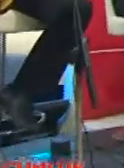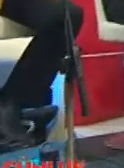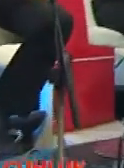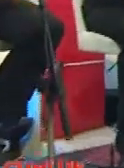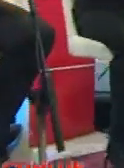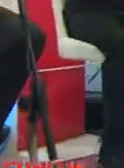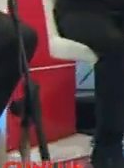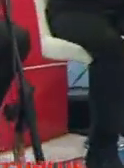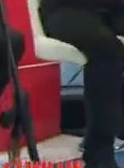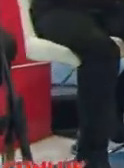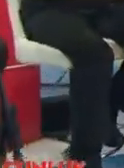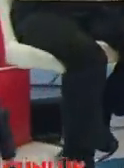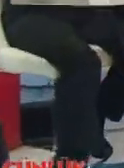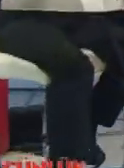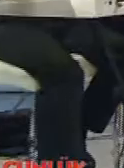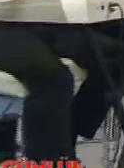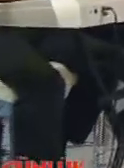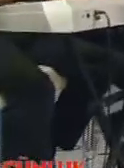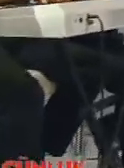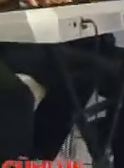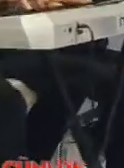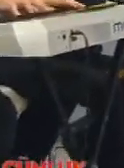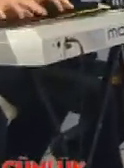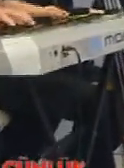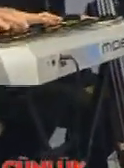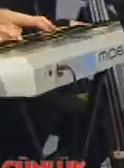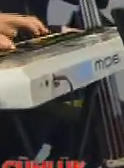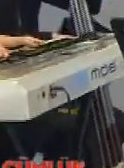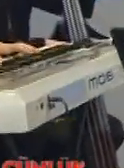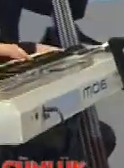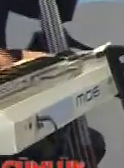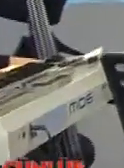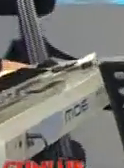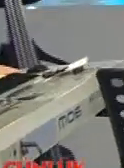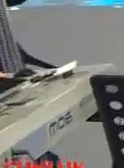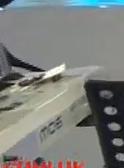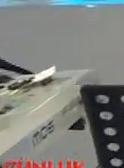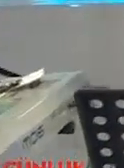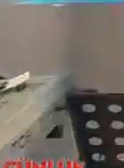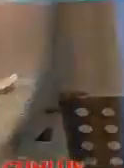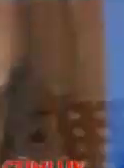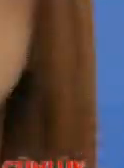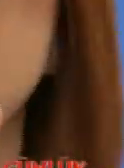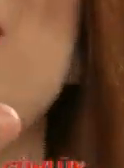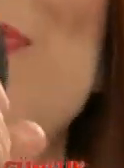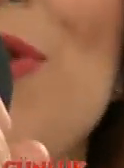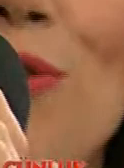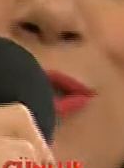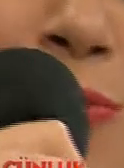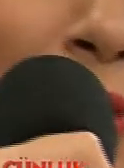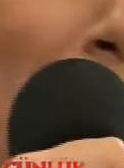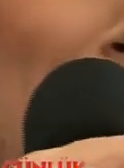alevlenirken düşünceler. Ben çılgın, ben yine gözlerinin hapsindeyim.